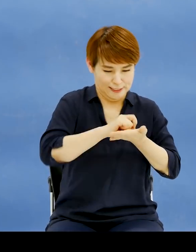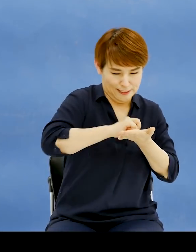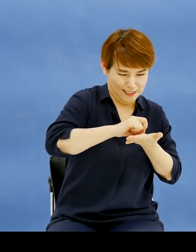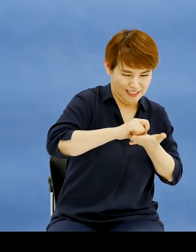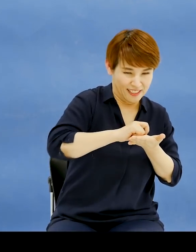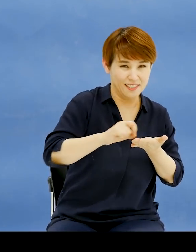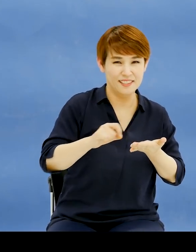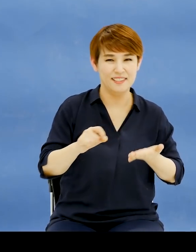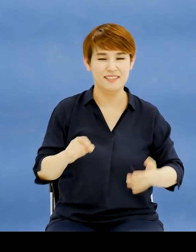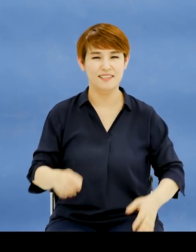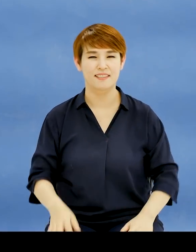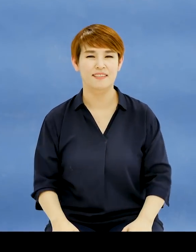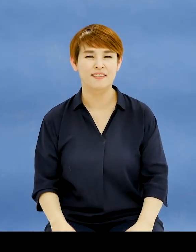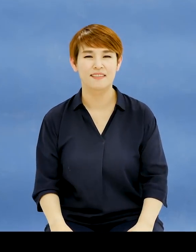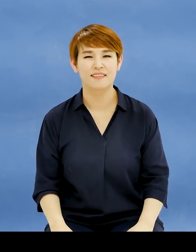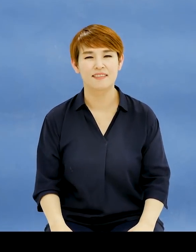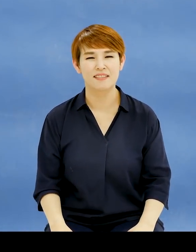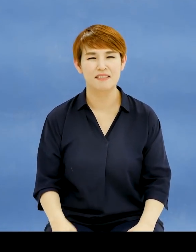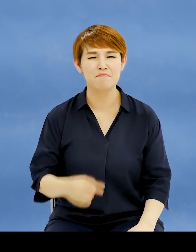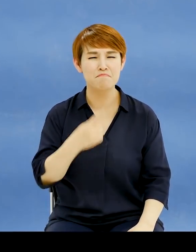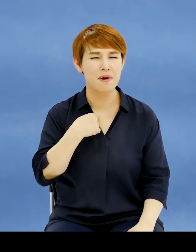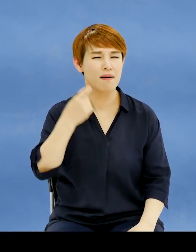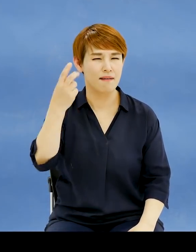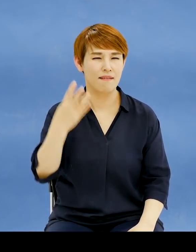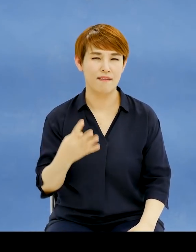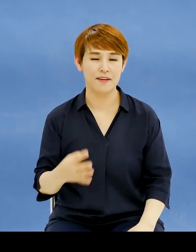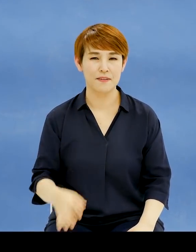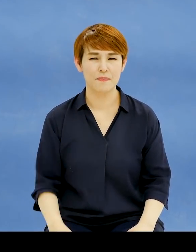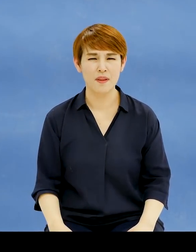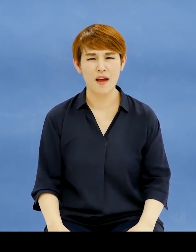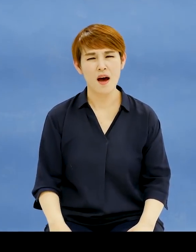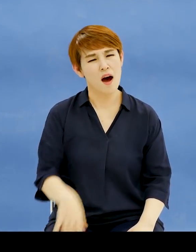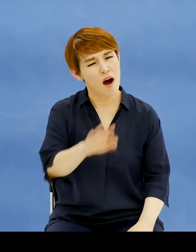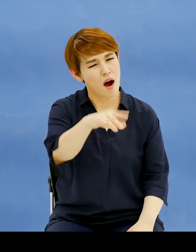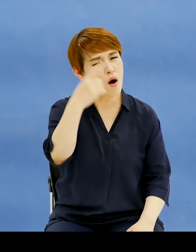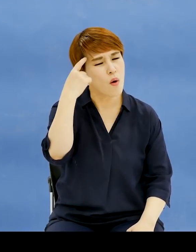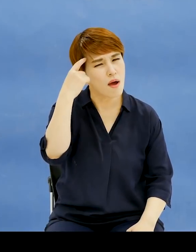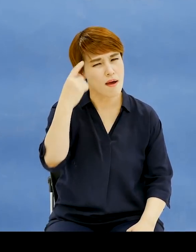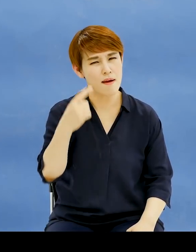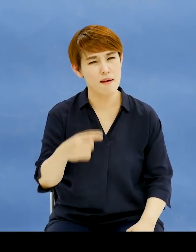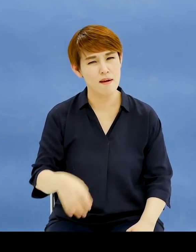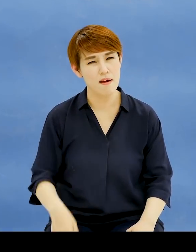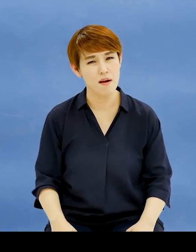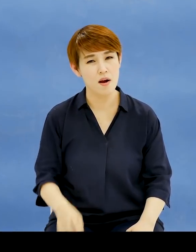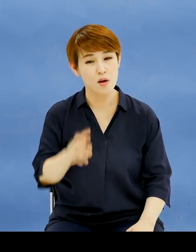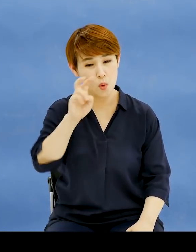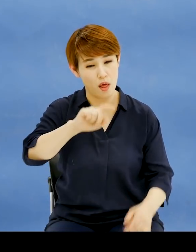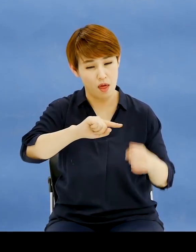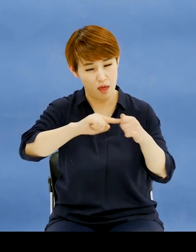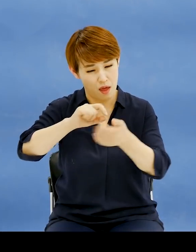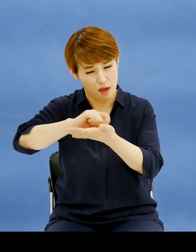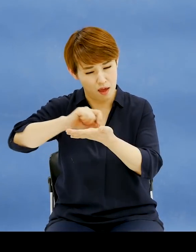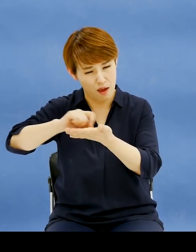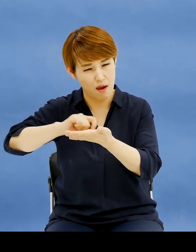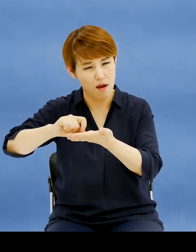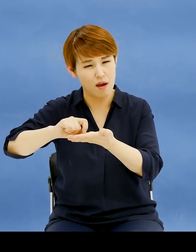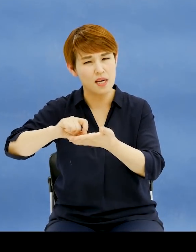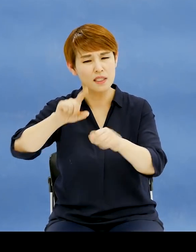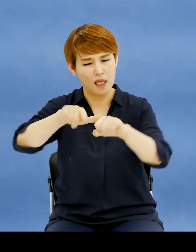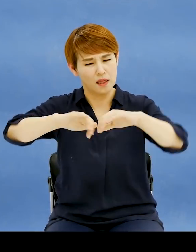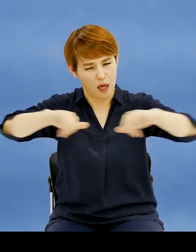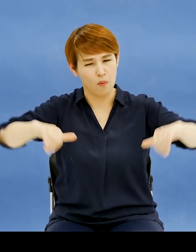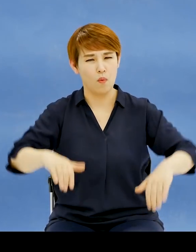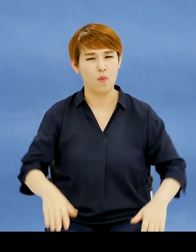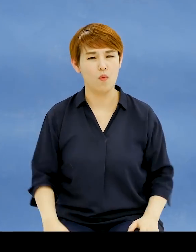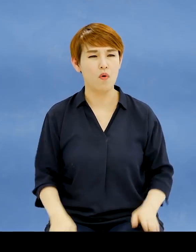틀려 그러면 차 세우고 갔길래. 그럼 다시 막 목사님이 쓰시고. 그래서 왜 꼭 이렇게 해야 되냐. 그냥 노래